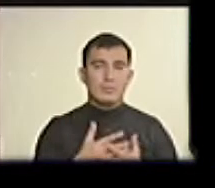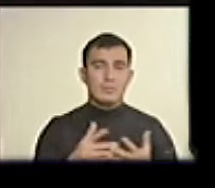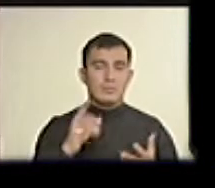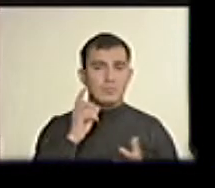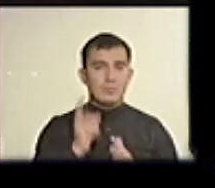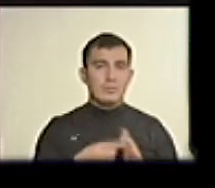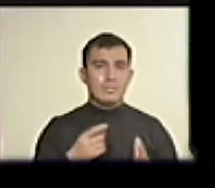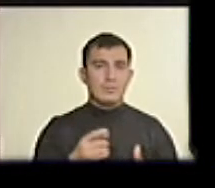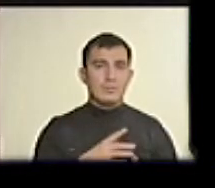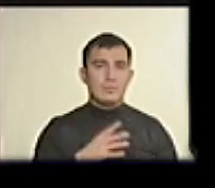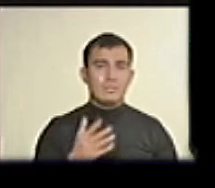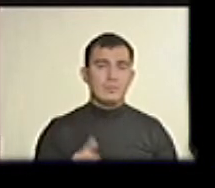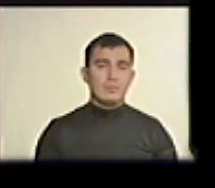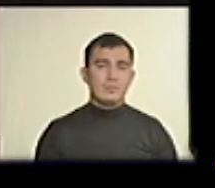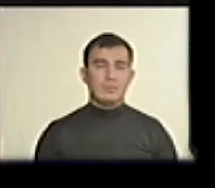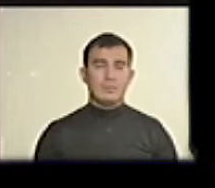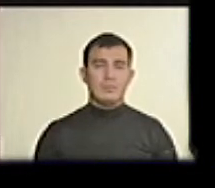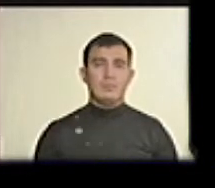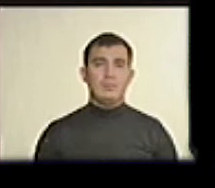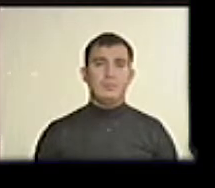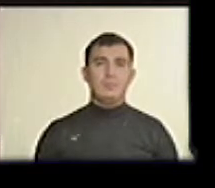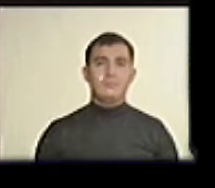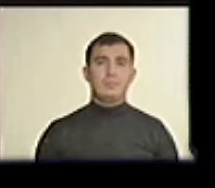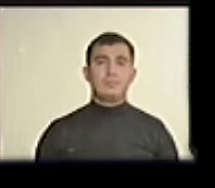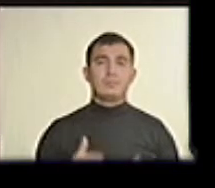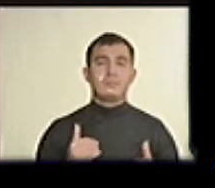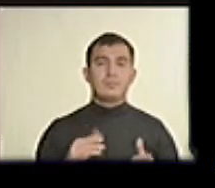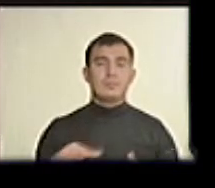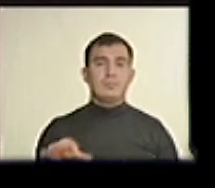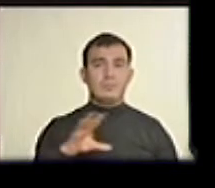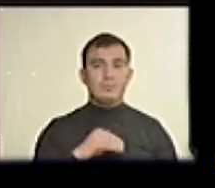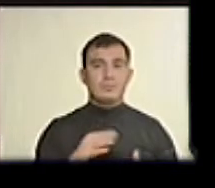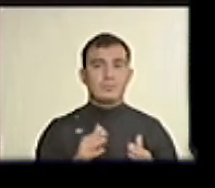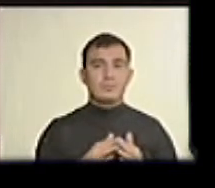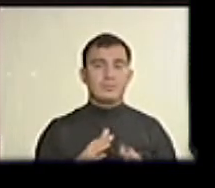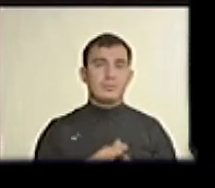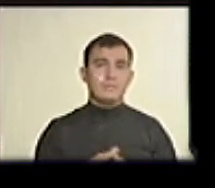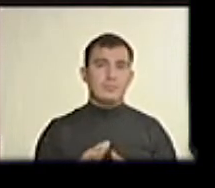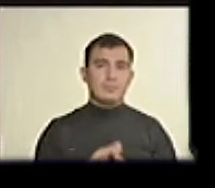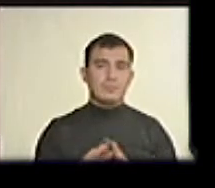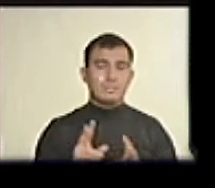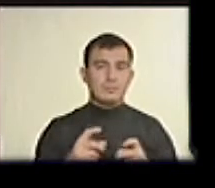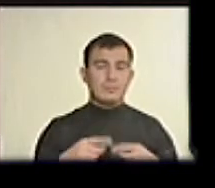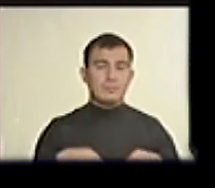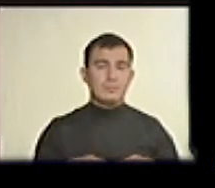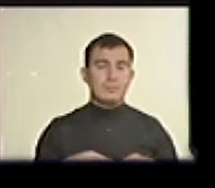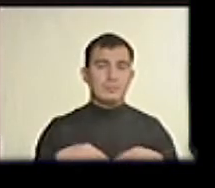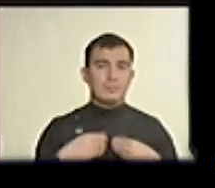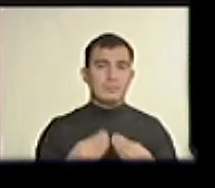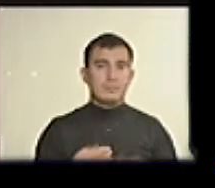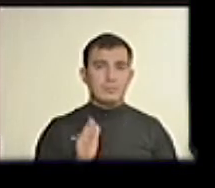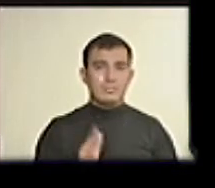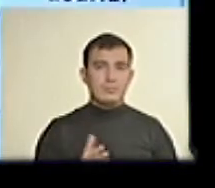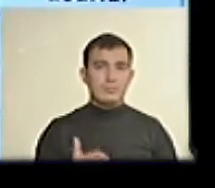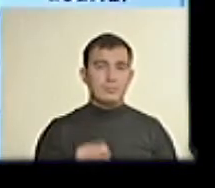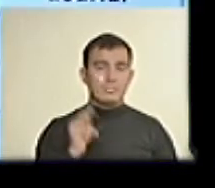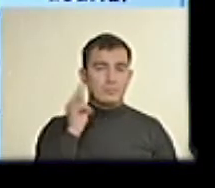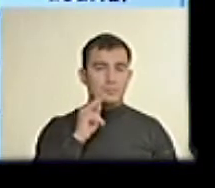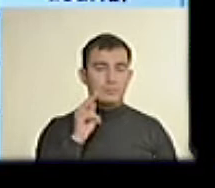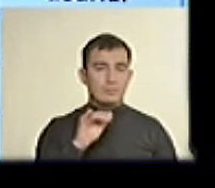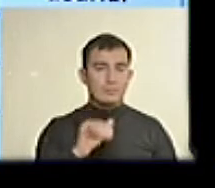ega bo'ldingiz deb o'ylayman. Sizga mustaqil bajarish uchun quyidagi topshiriqlarni beraman.